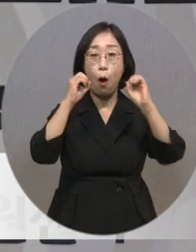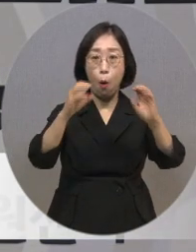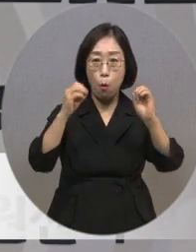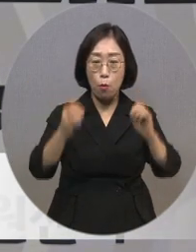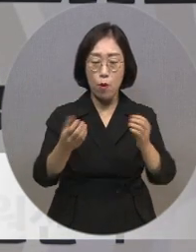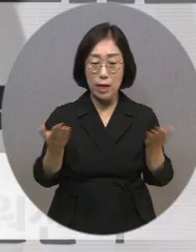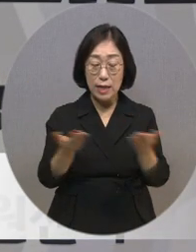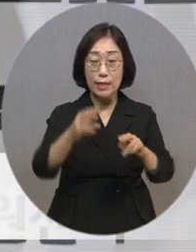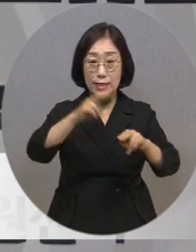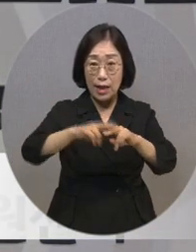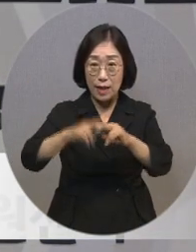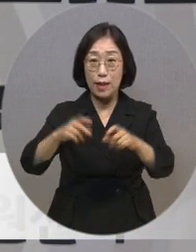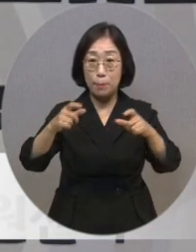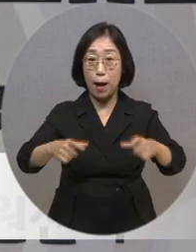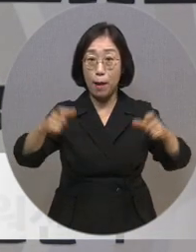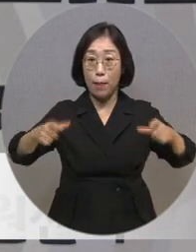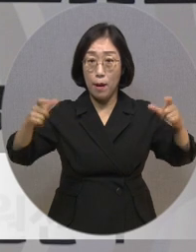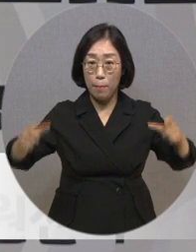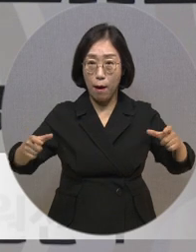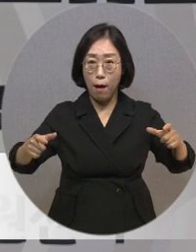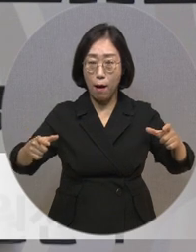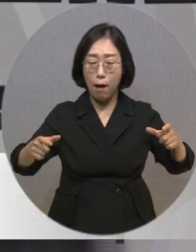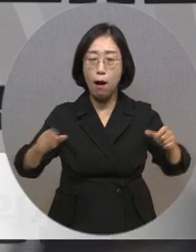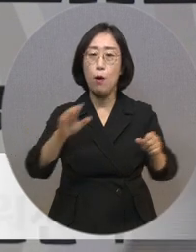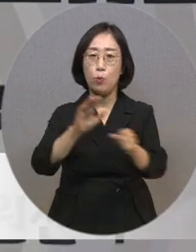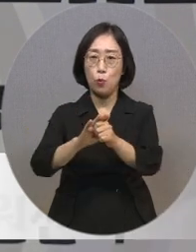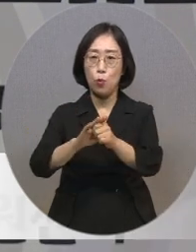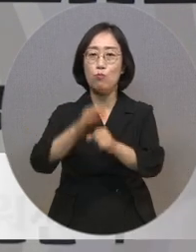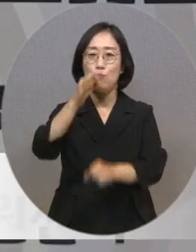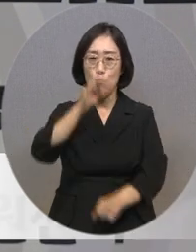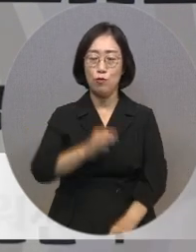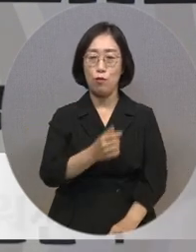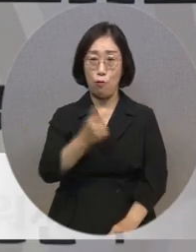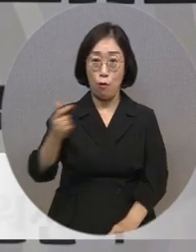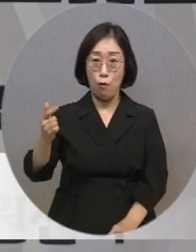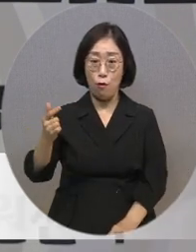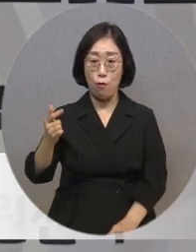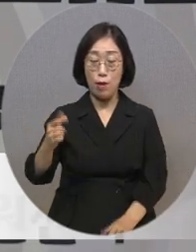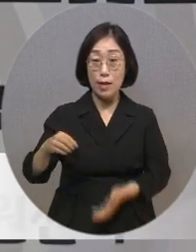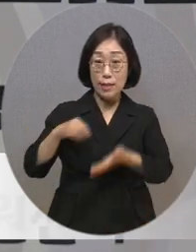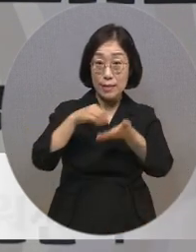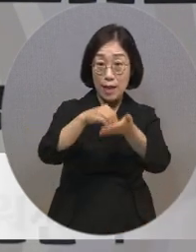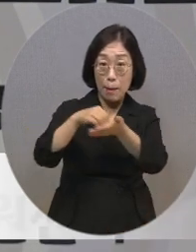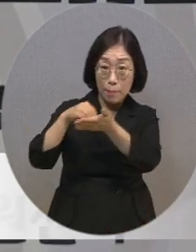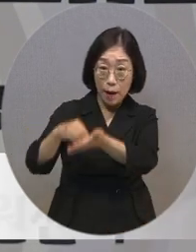있는 그런 데 기여할 것으로 생각이 됩니다. 대회에 참가한 분들이